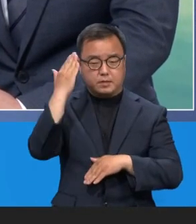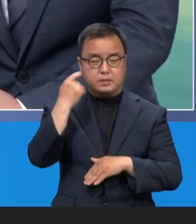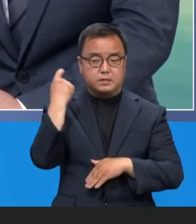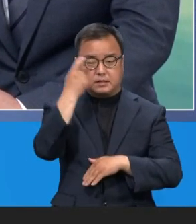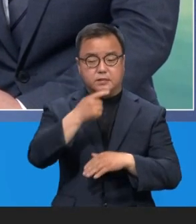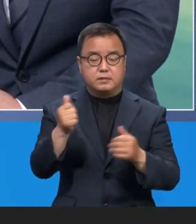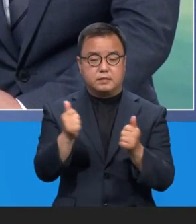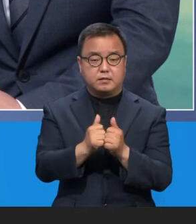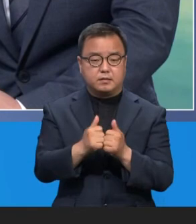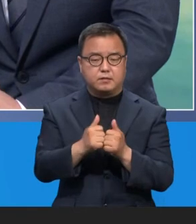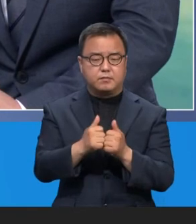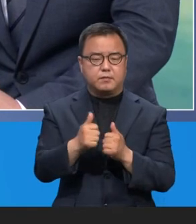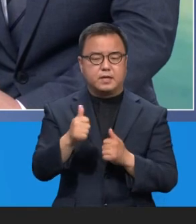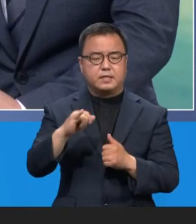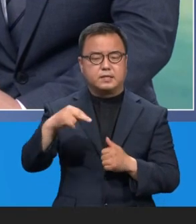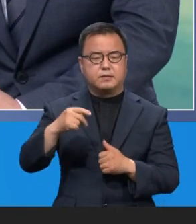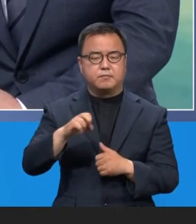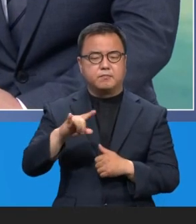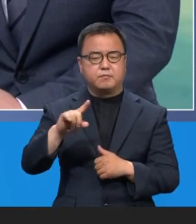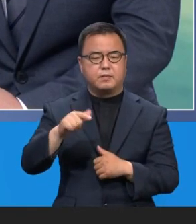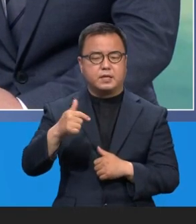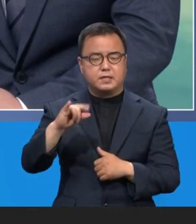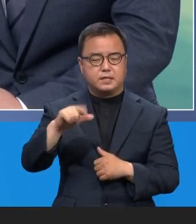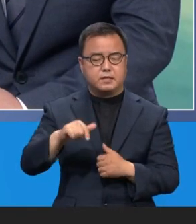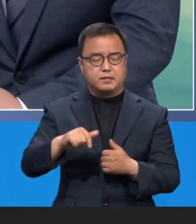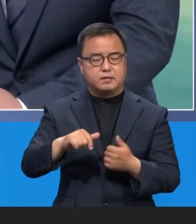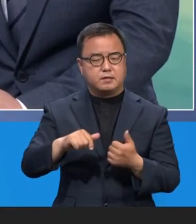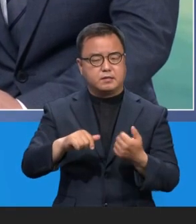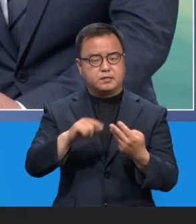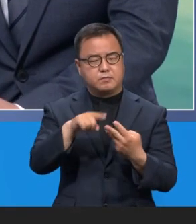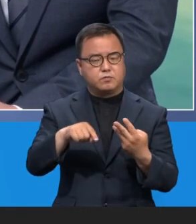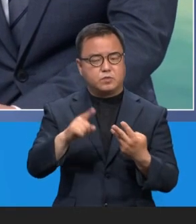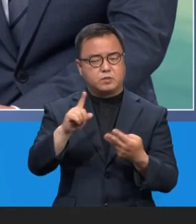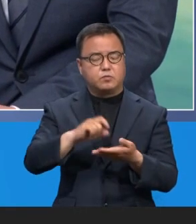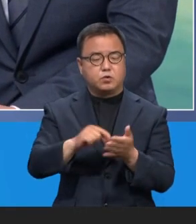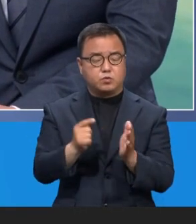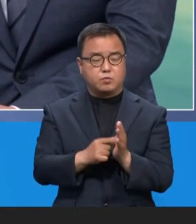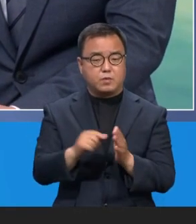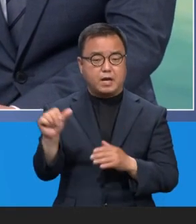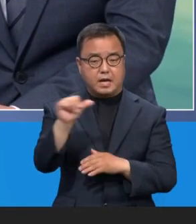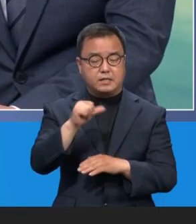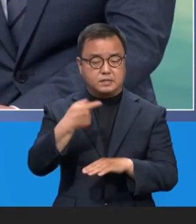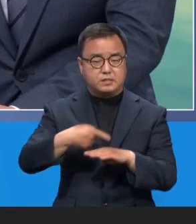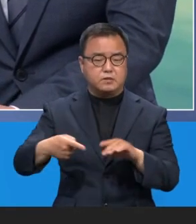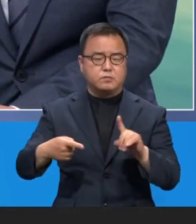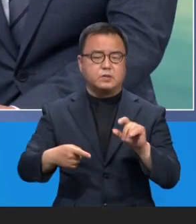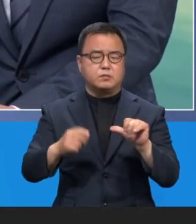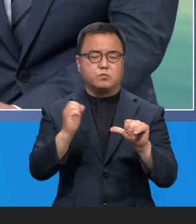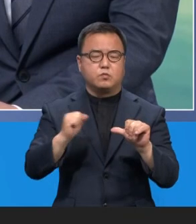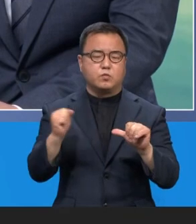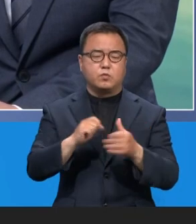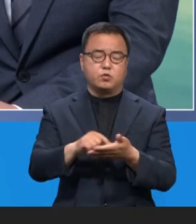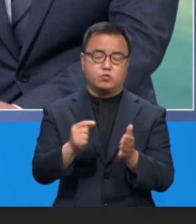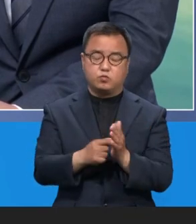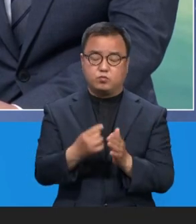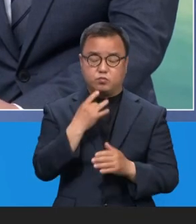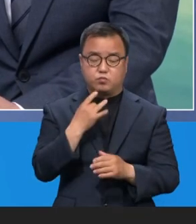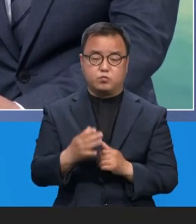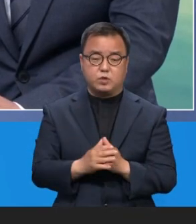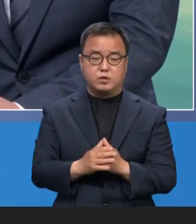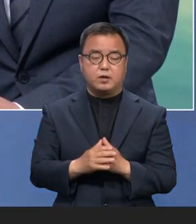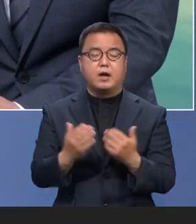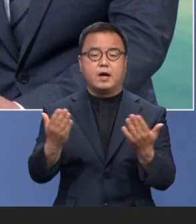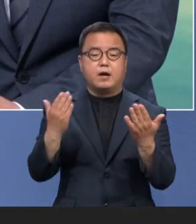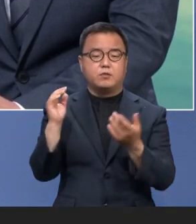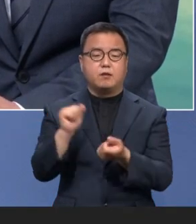학생은 그 비율이 3분의 1도 안 됐고 아시아계 학생은 15% 수준에 머물렀습니다 예 보도에서는 학교에 방역